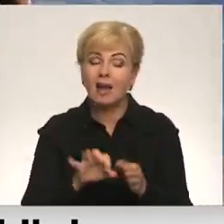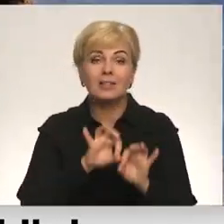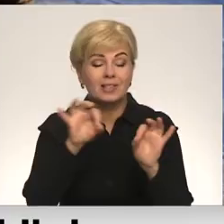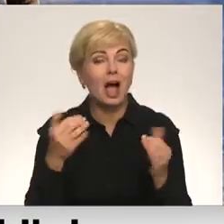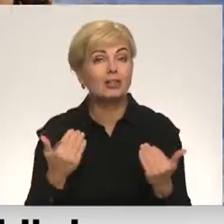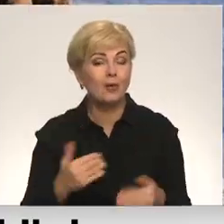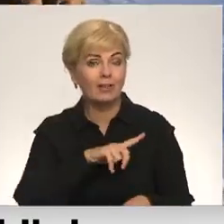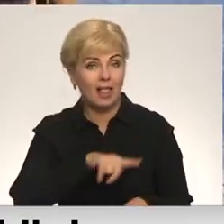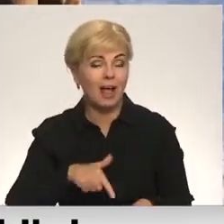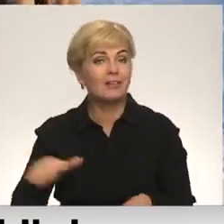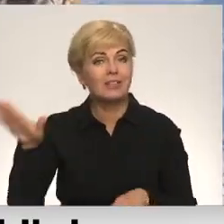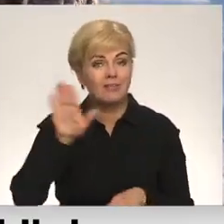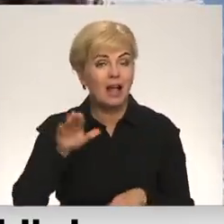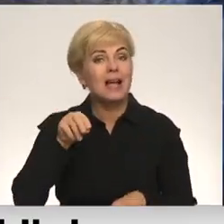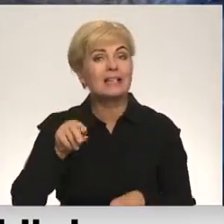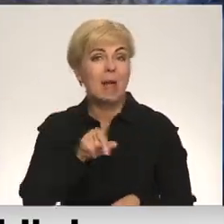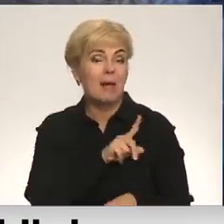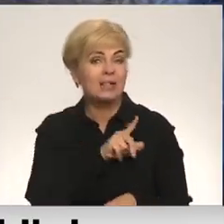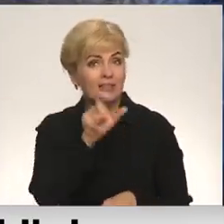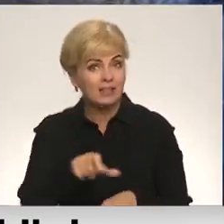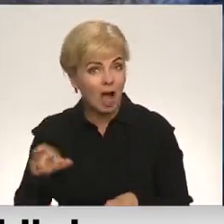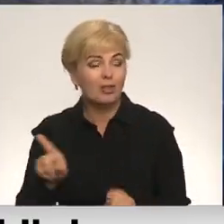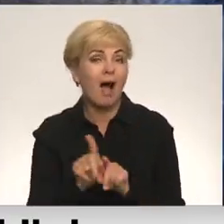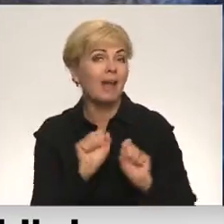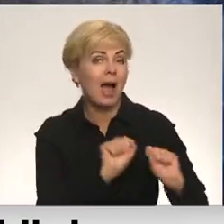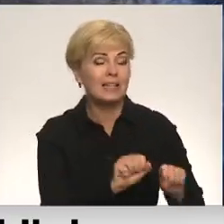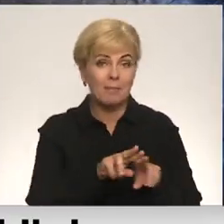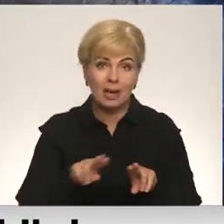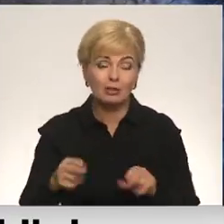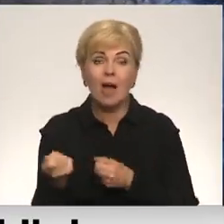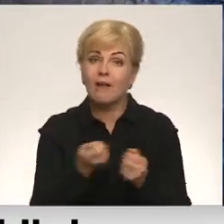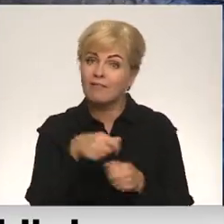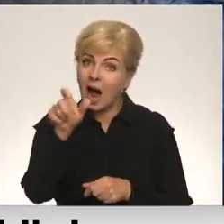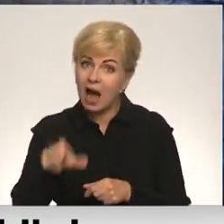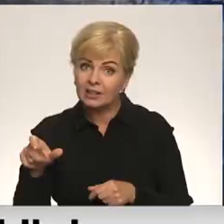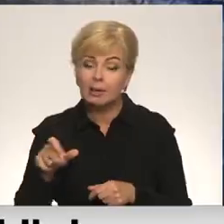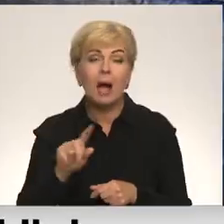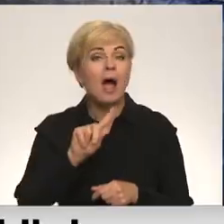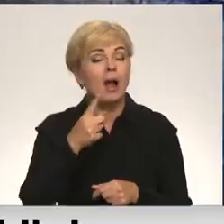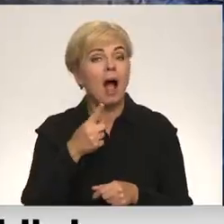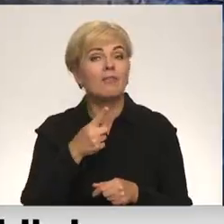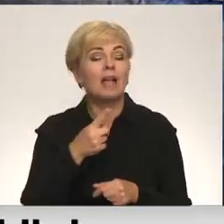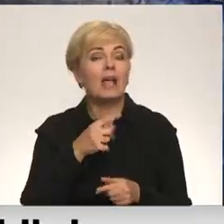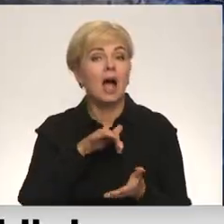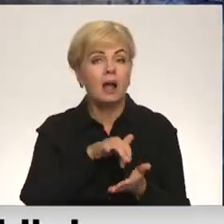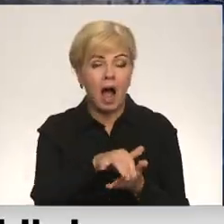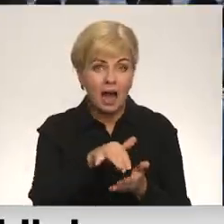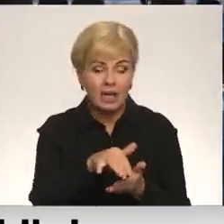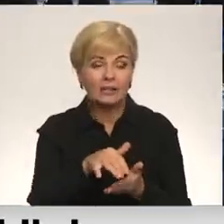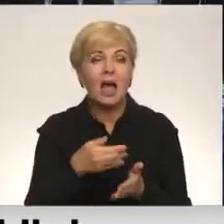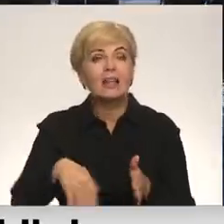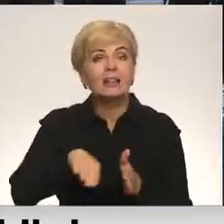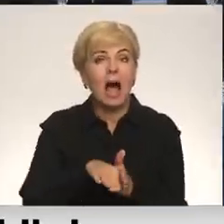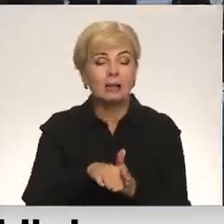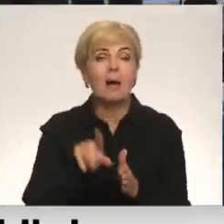šodienas Latvijas balsti – Zemes sardze. Arī aizsardzības ministrijas vadība. Viena no gājienu dalībniecēm ir Lidija Lagzdiņa.